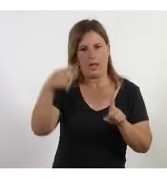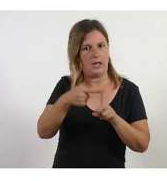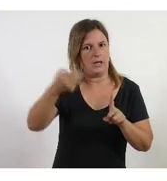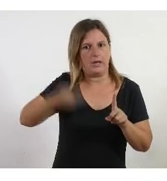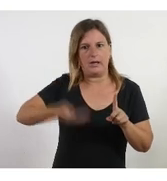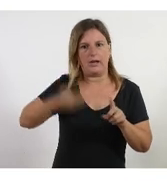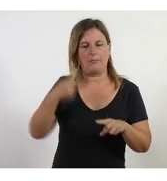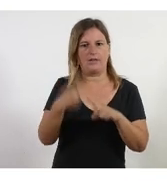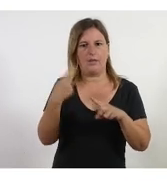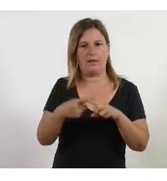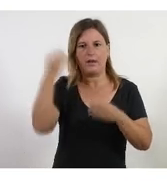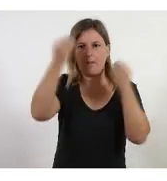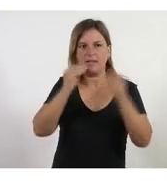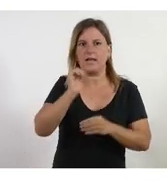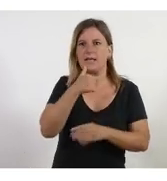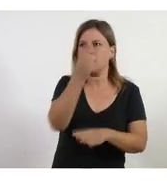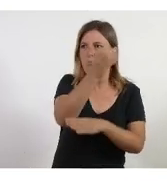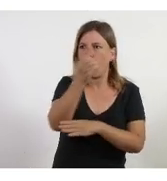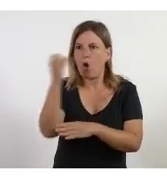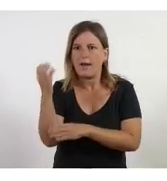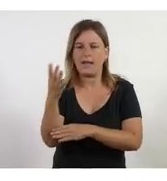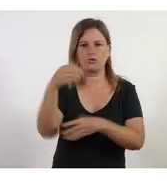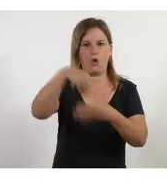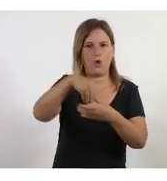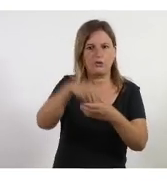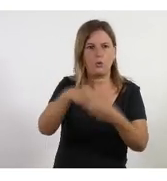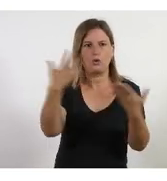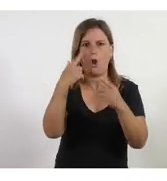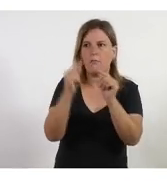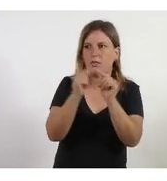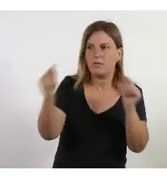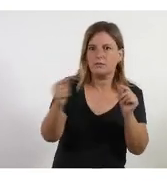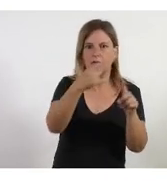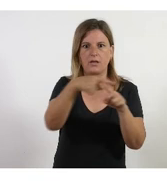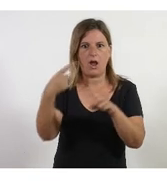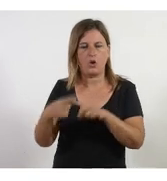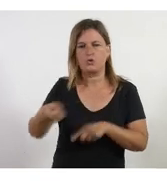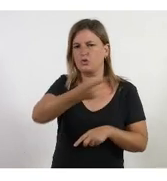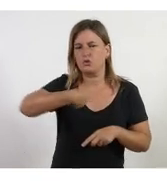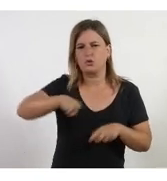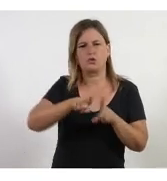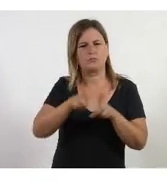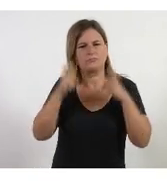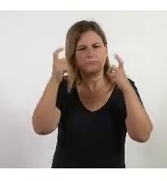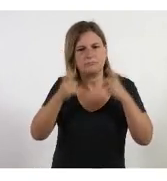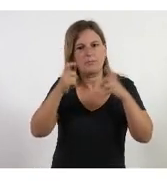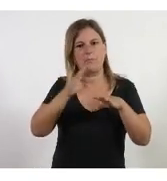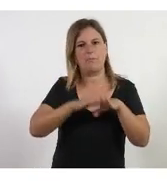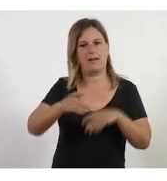els continguts. Tot l'equip s'ha implicat en aconseguir que aquesta escola d'estiu fos el més profitosa per a